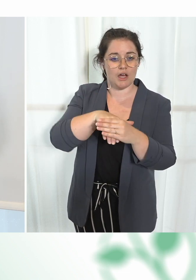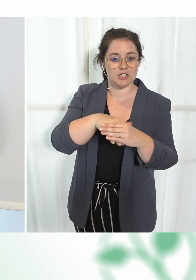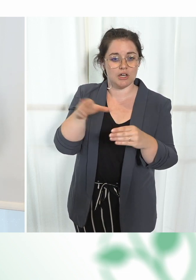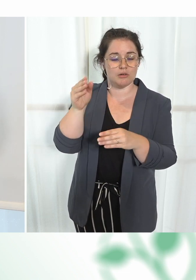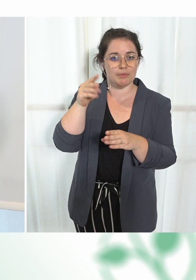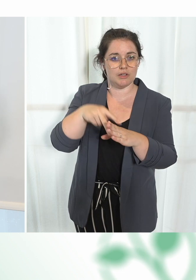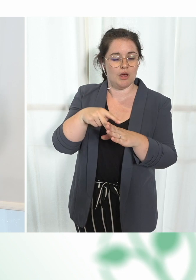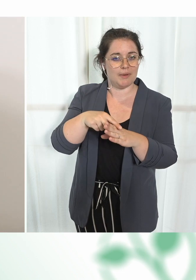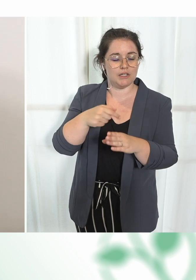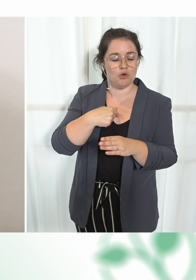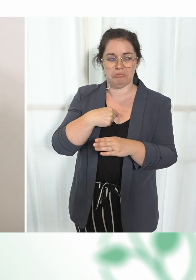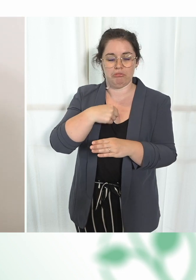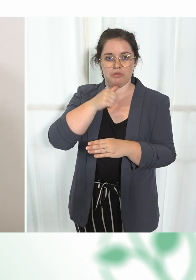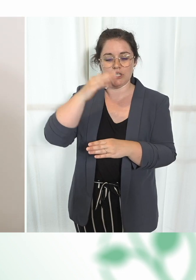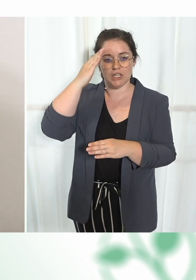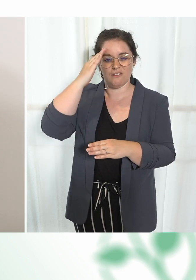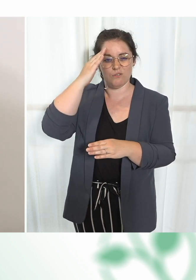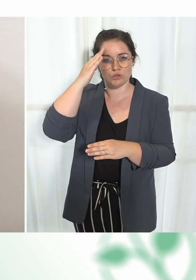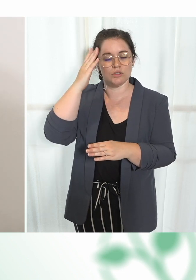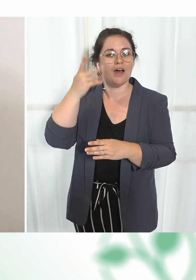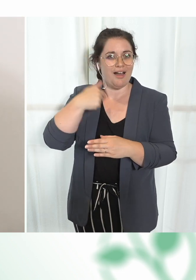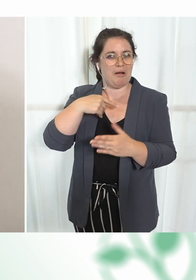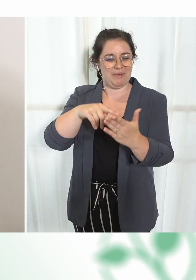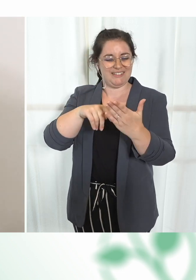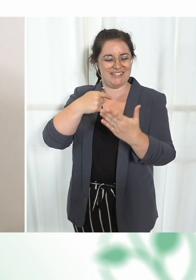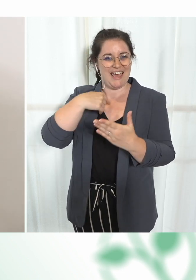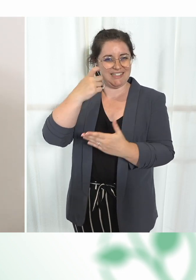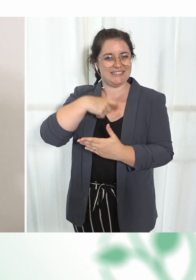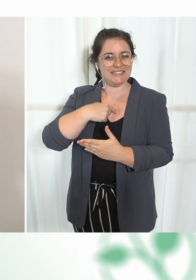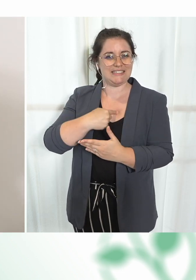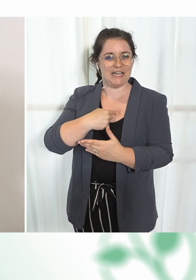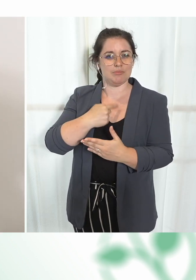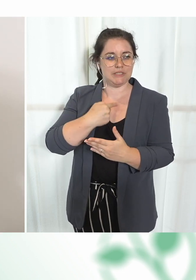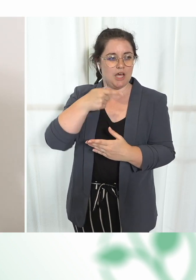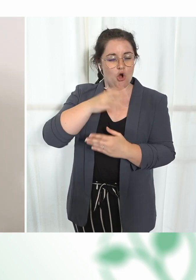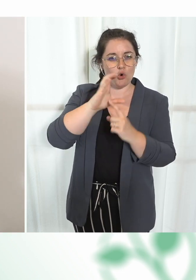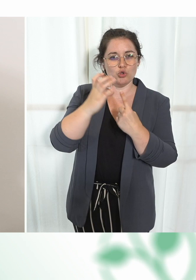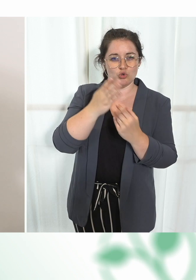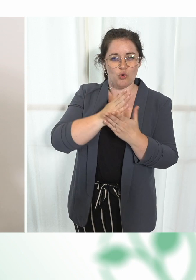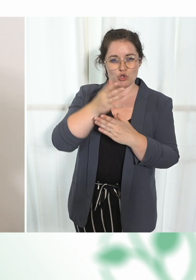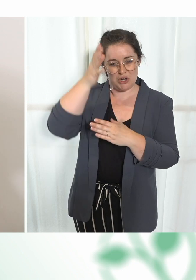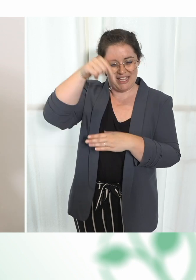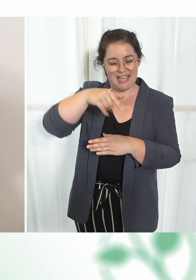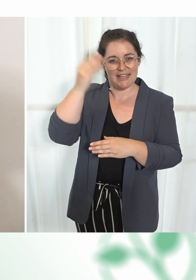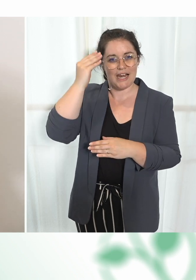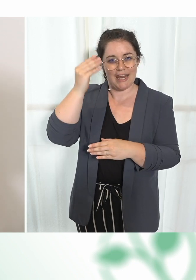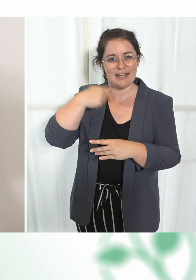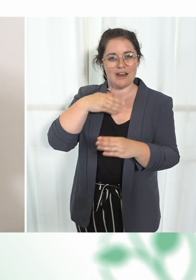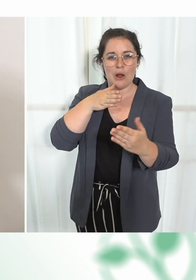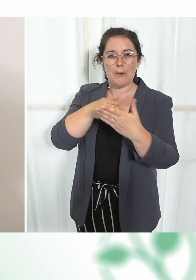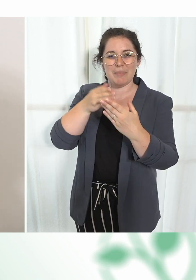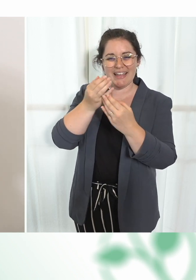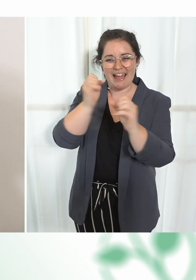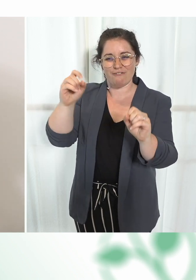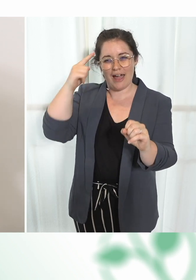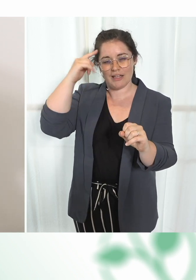gewusst. Und das hat mir gezeigt, dass diese Kultur, sage ich jetzt einmal, die ich auch bei IKEA schon gelernt habe, einfach die Barrierefreiheit im Kopf